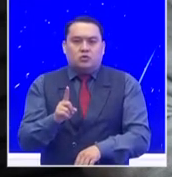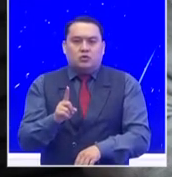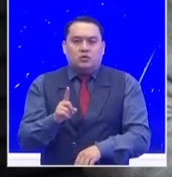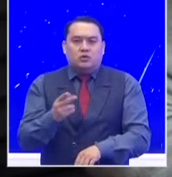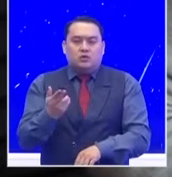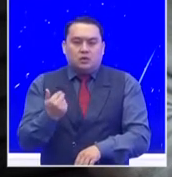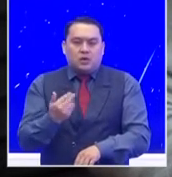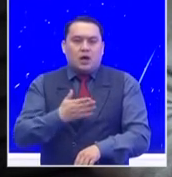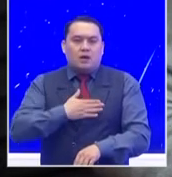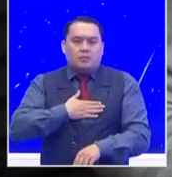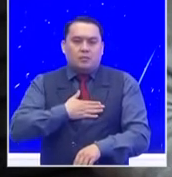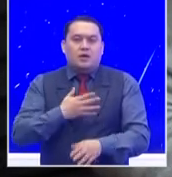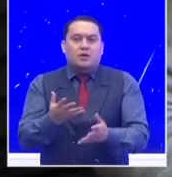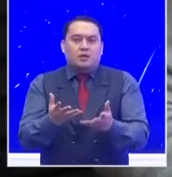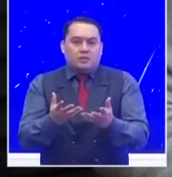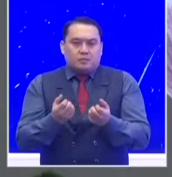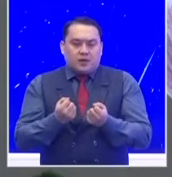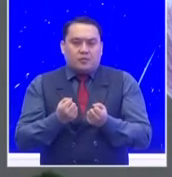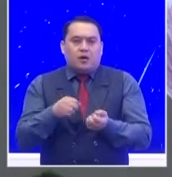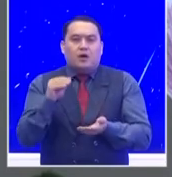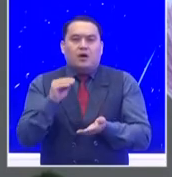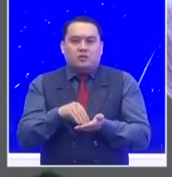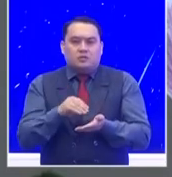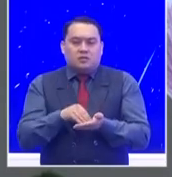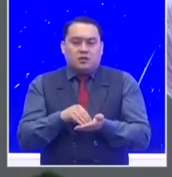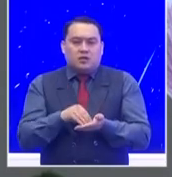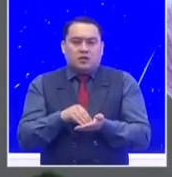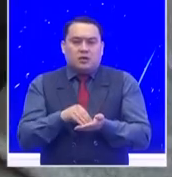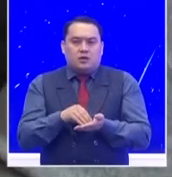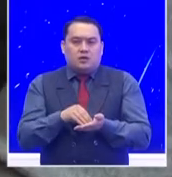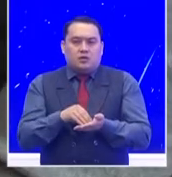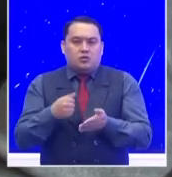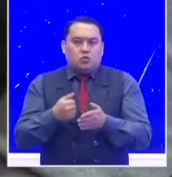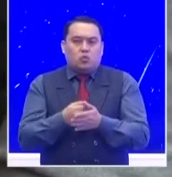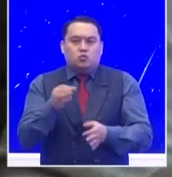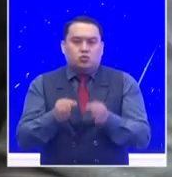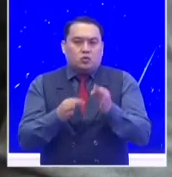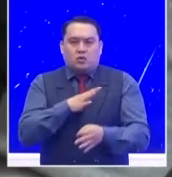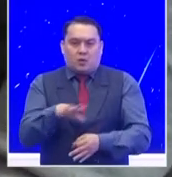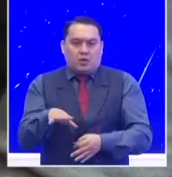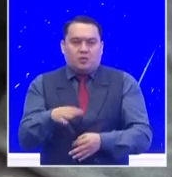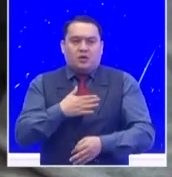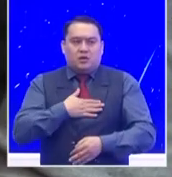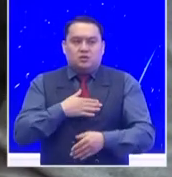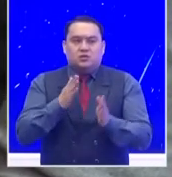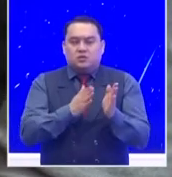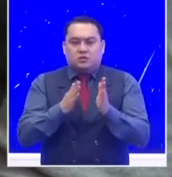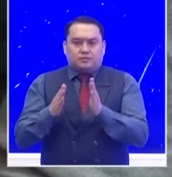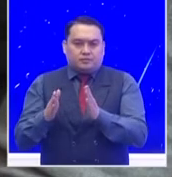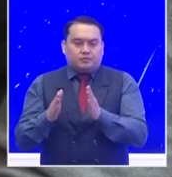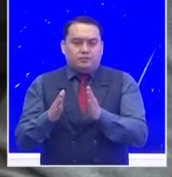конечно, мы объективно приняли оценку нашей работы. Мы не доводили до суда, мы как